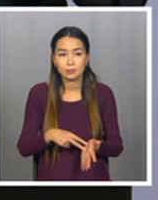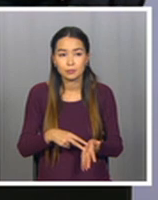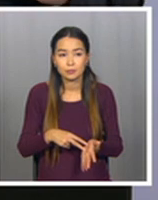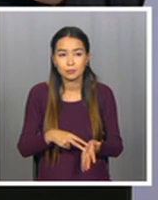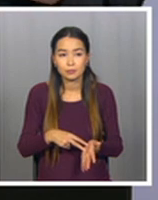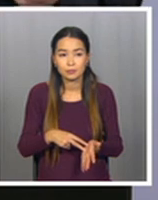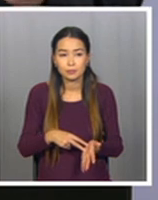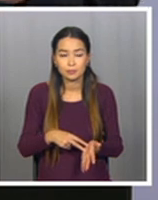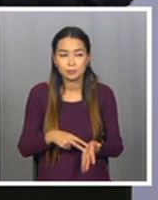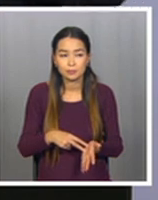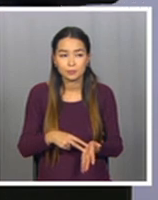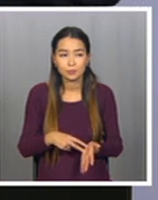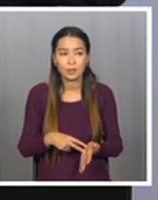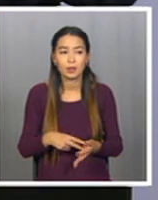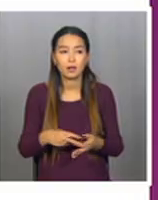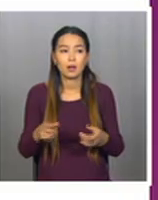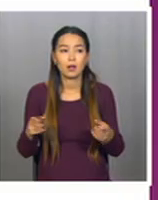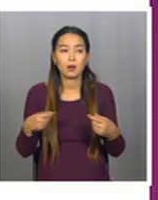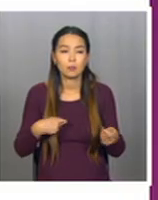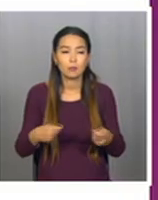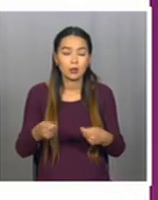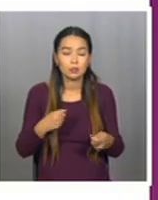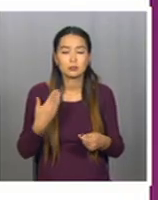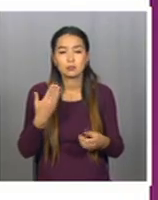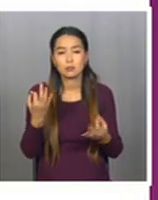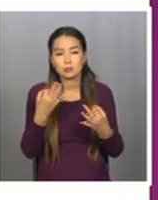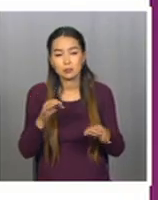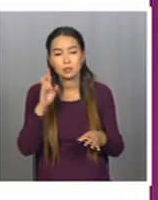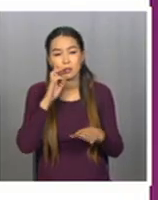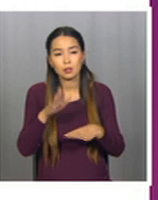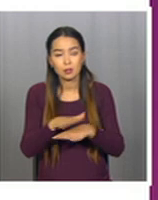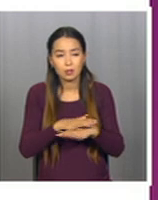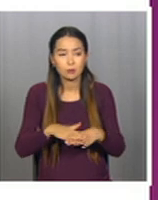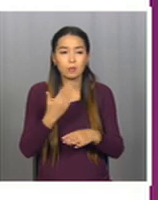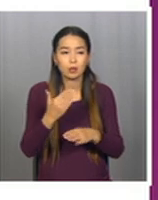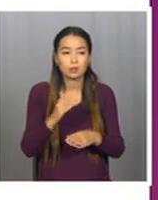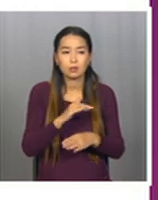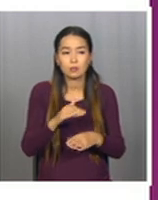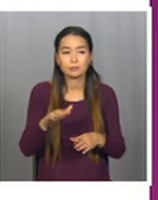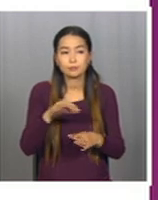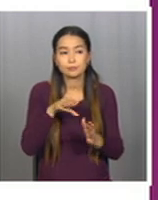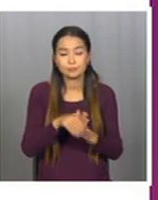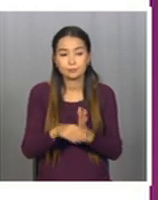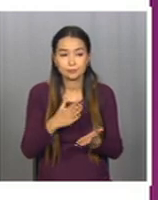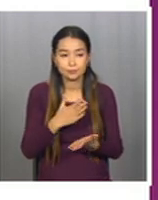нарықтың еркіндігі мен және мемлекеттің экономикалық саясаты негізінде қалыптасады.